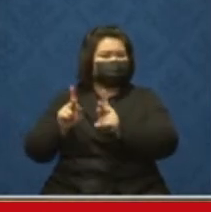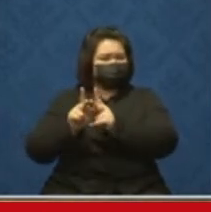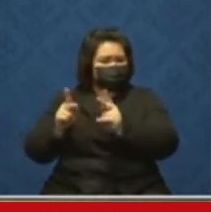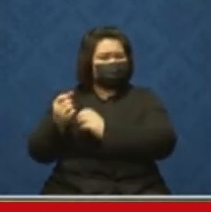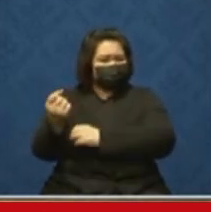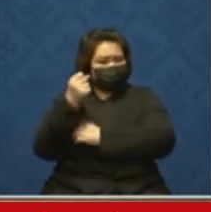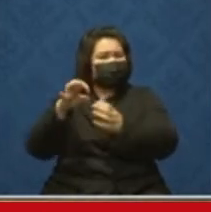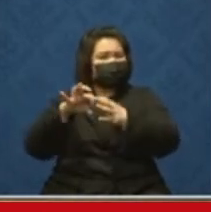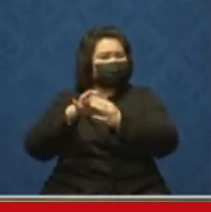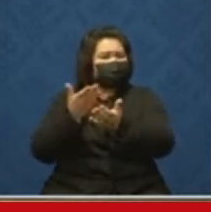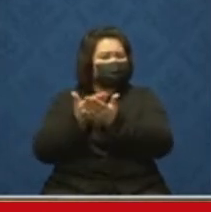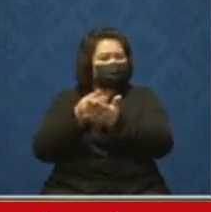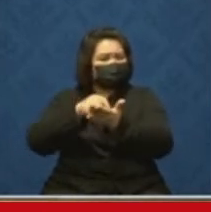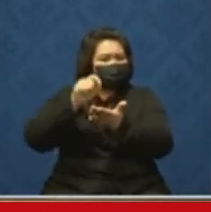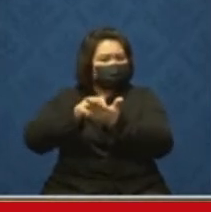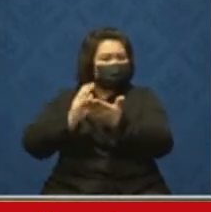เรื่องงประมาณ